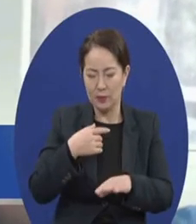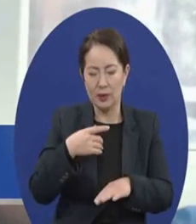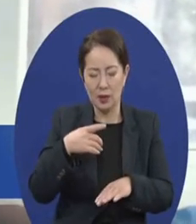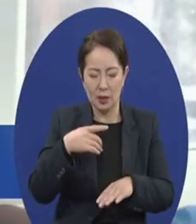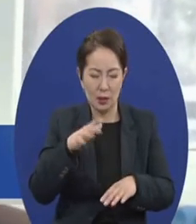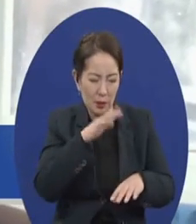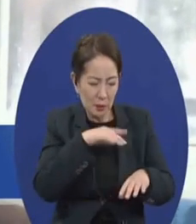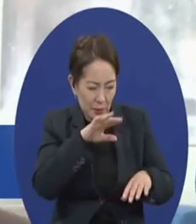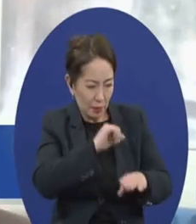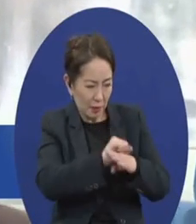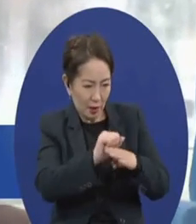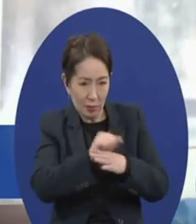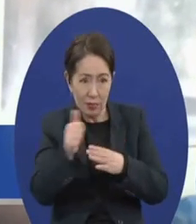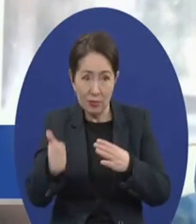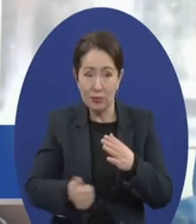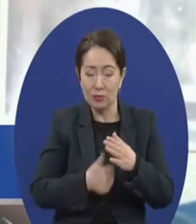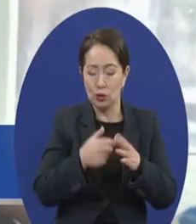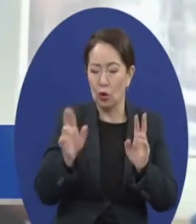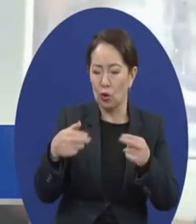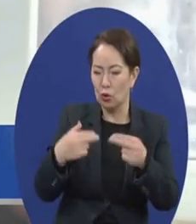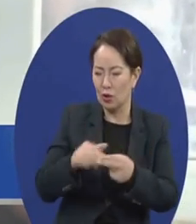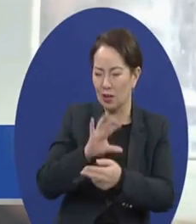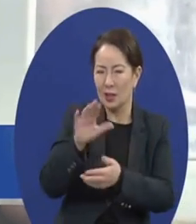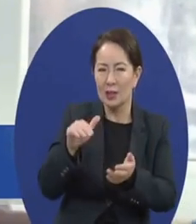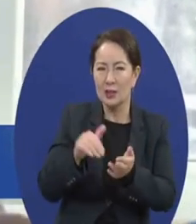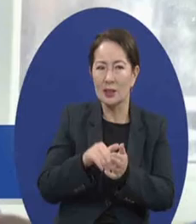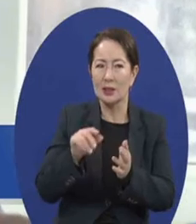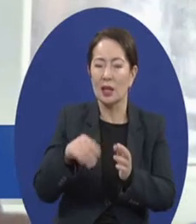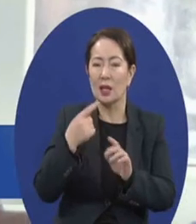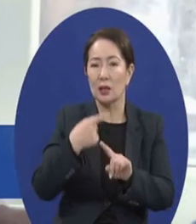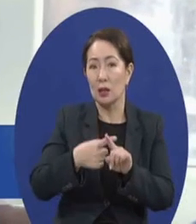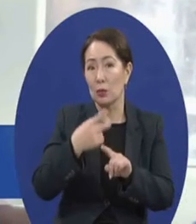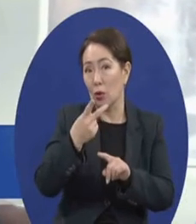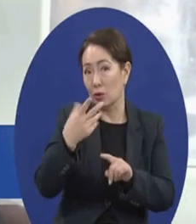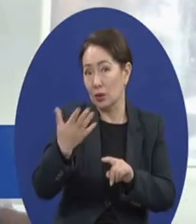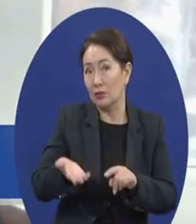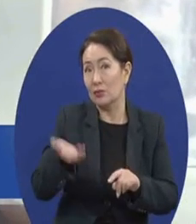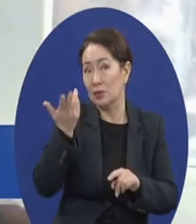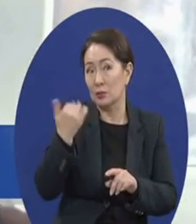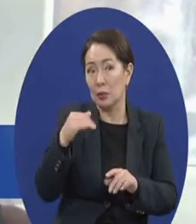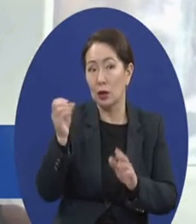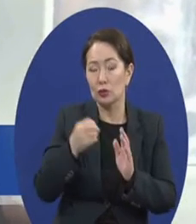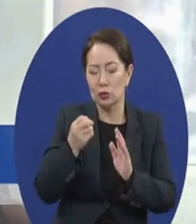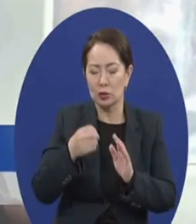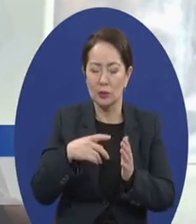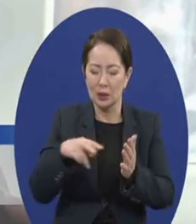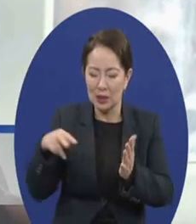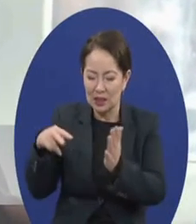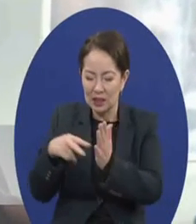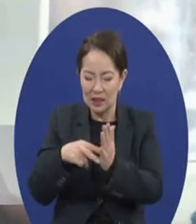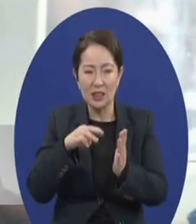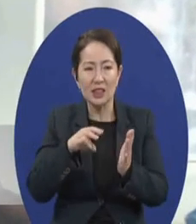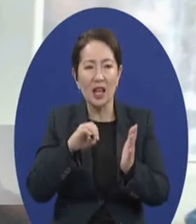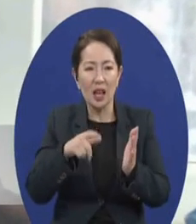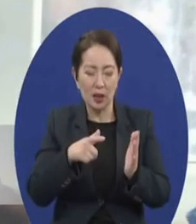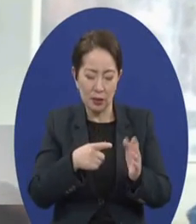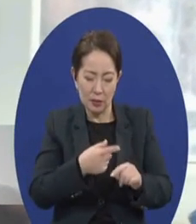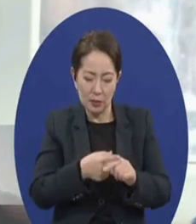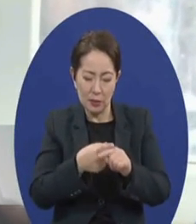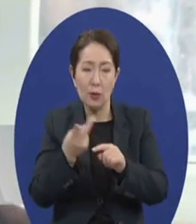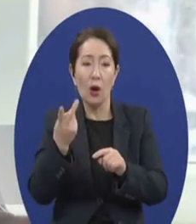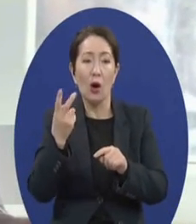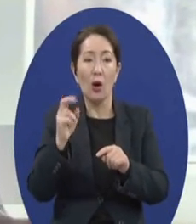өрөөний бэлэн байдлыг шалгаж үзэх ёстой. За өрөөний стандарт нь болохоор нэмэх 25-аас дээш байх ёстой. Тэгээ бид нэр ямар ч гэсэн тэнэ тавьд нь 20 хүрэхээр